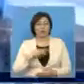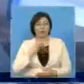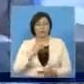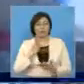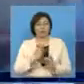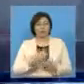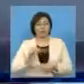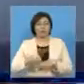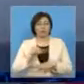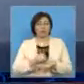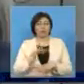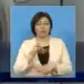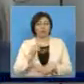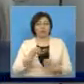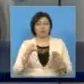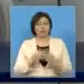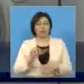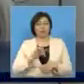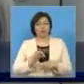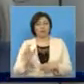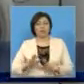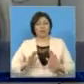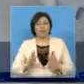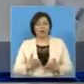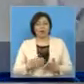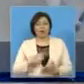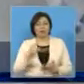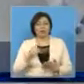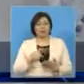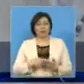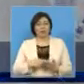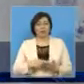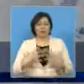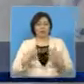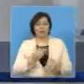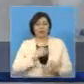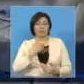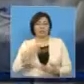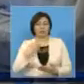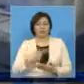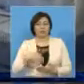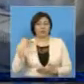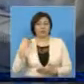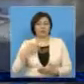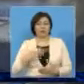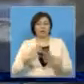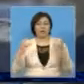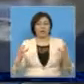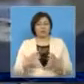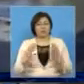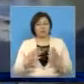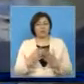Оңдасын Оразалин жансақтау бөлімде жатқан науқастардың хал жағдайын сұрап, сауығып кетуіне тілектестігін білдірді. Ақтөбеліктердің сақтық